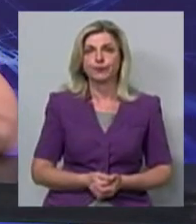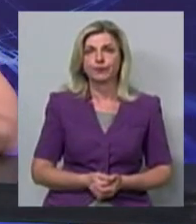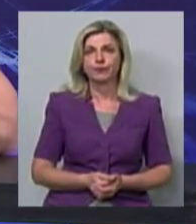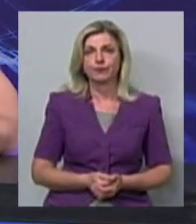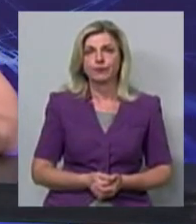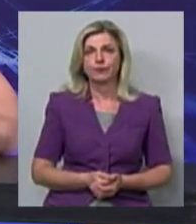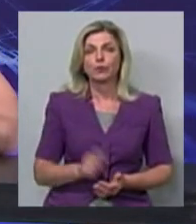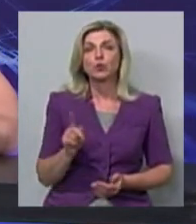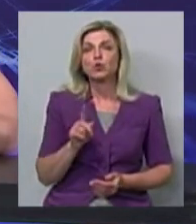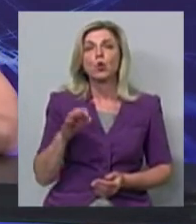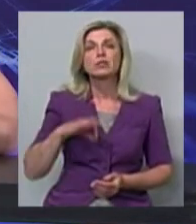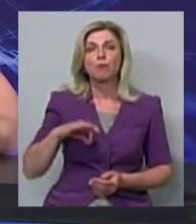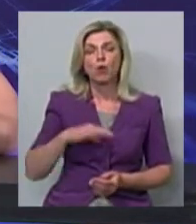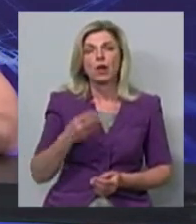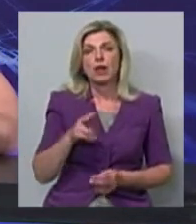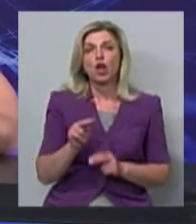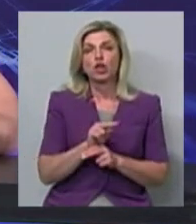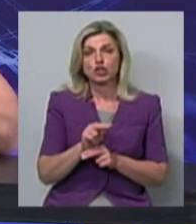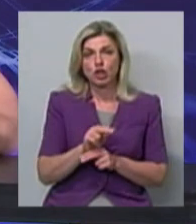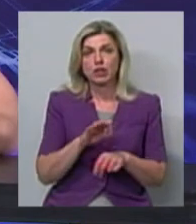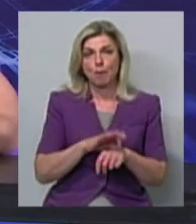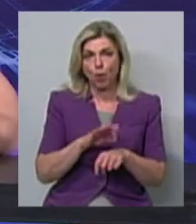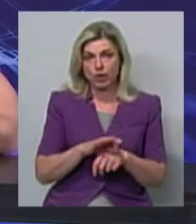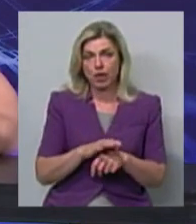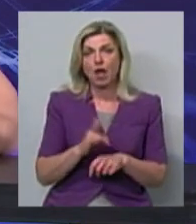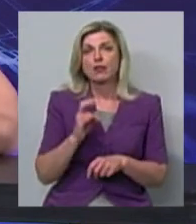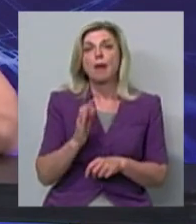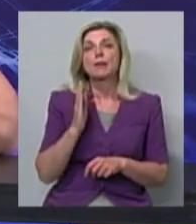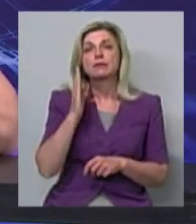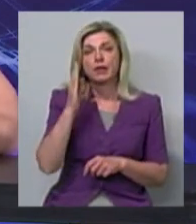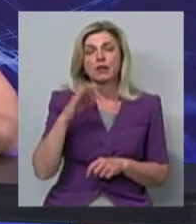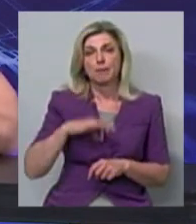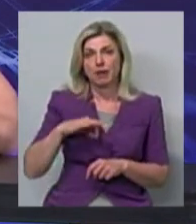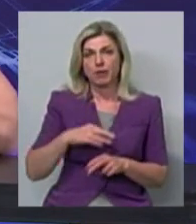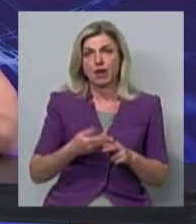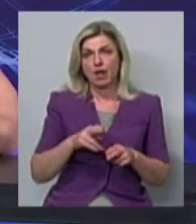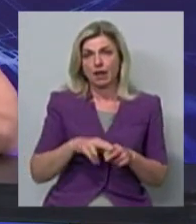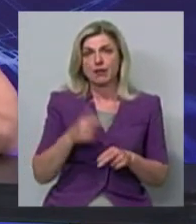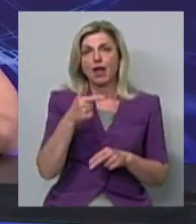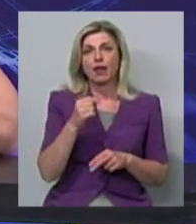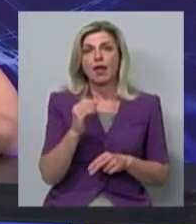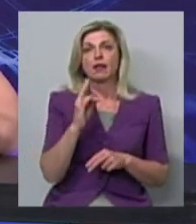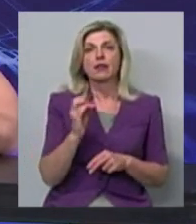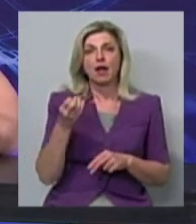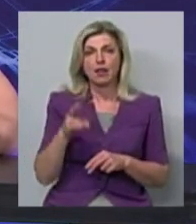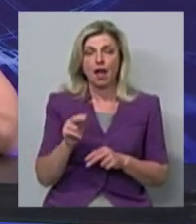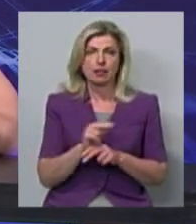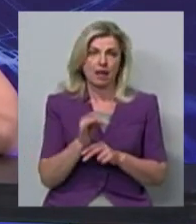То, что применяется для лечения этих больных, должно применяться, в перспективе применяется, это генная терапия. Поэтому